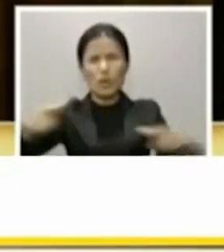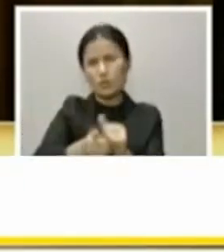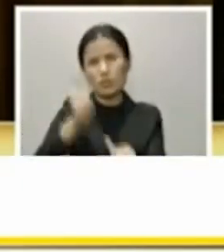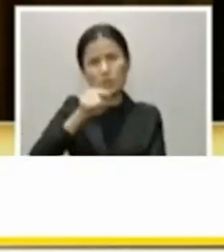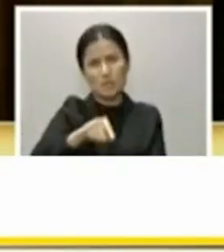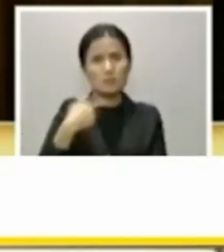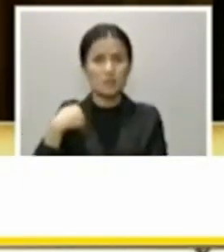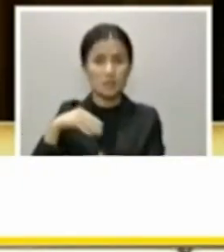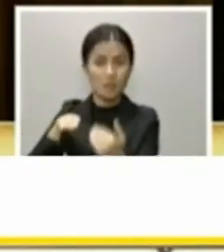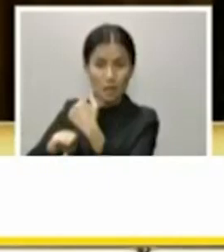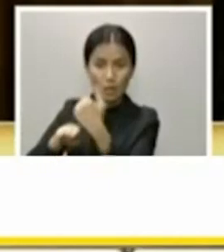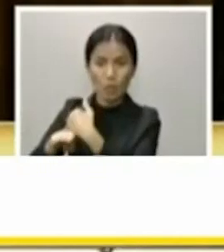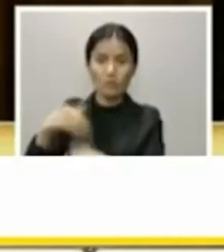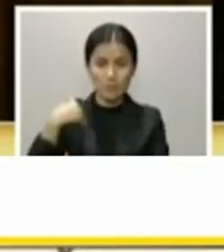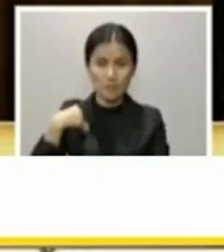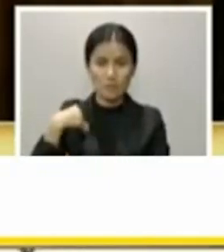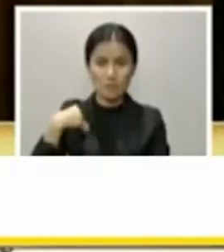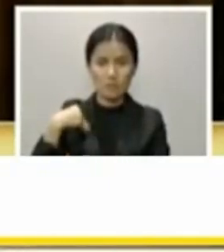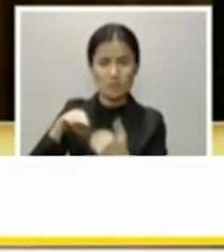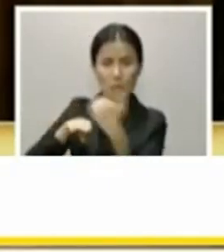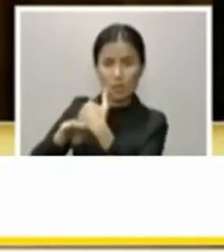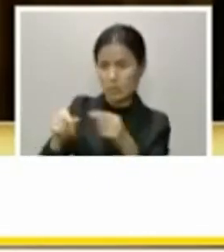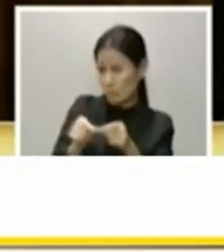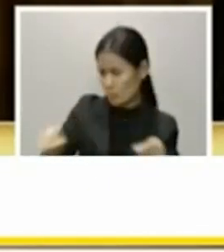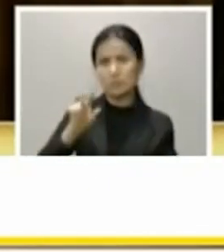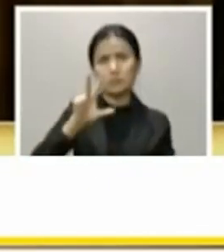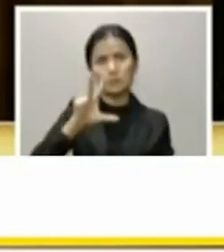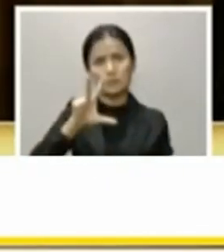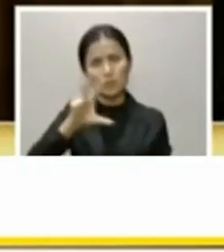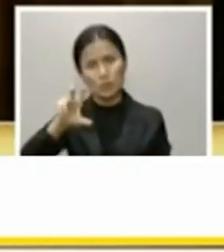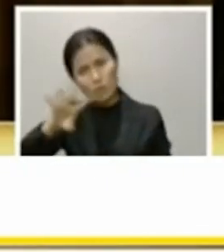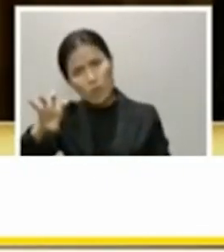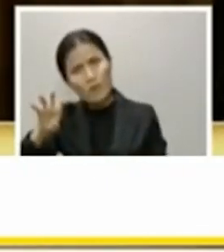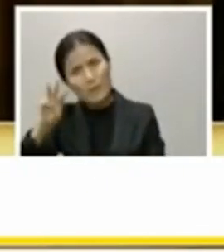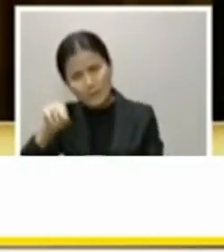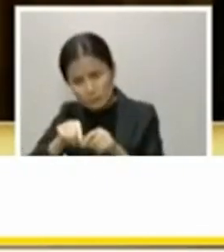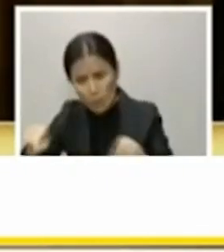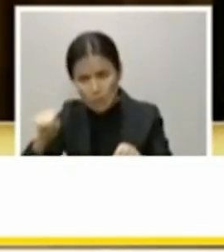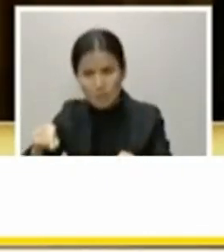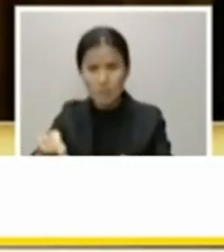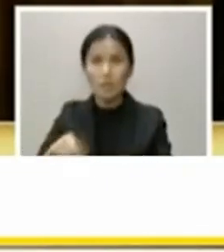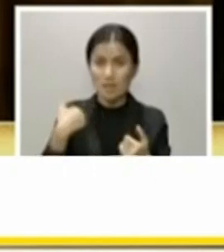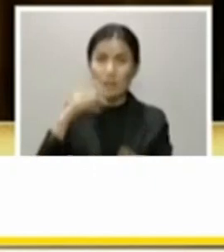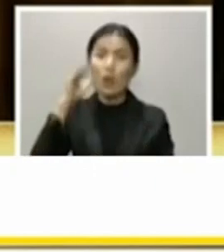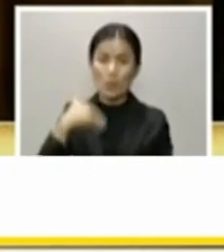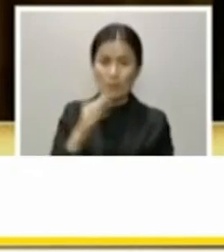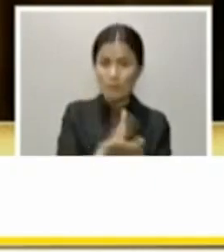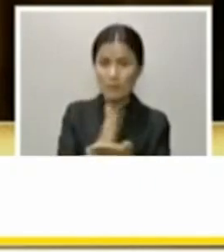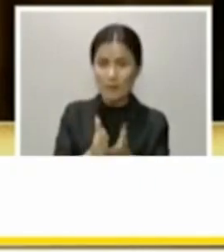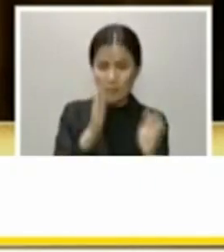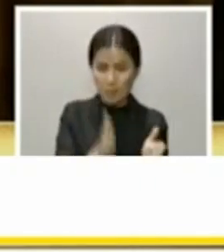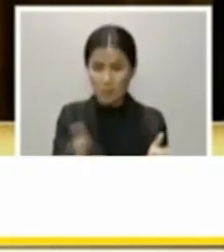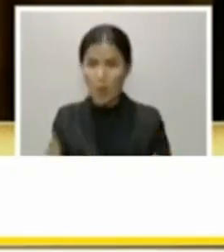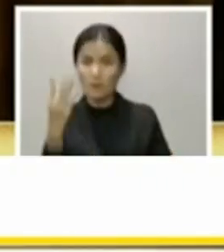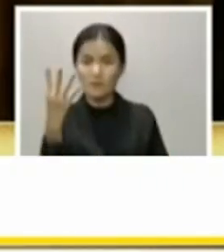วก็มีถนนเรียบข้างหน้าเนี่ยวัน300กว่าเมตรมั้ง400กว่าเมตรแปลงก็แบ่งตารางพ่อเขาทำเป็นรวมเป็น4แปลงใช่ไหมและที่ว่าท่าน